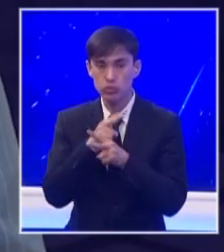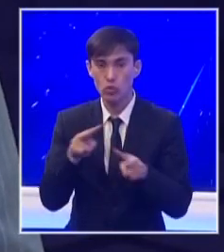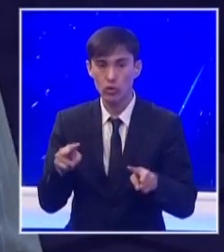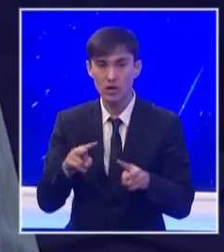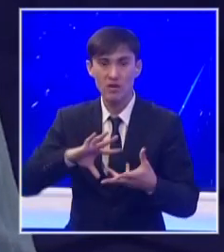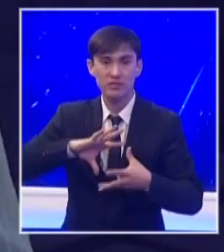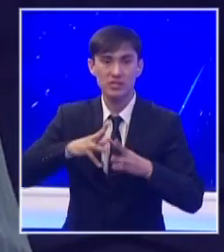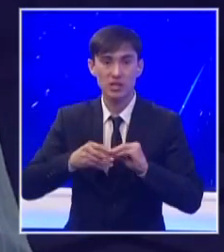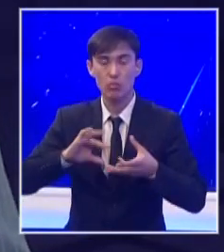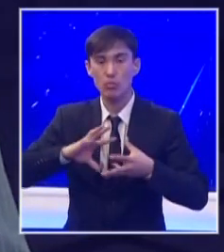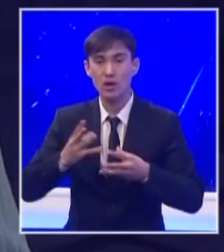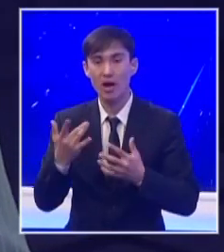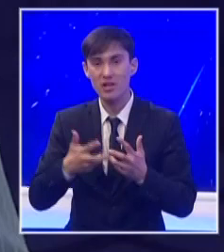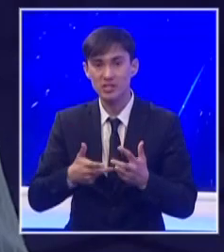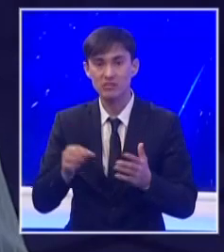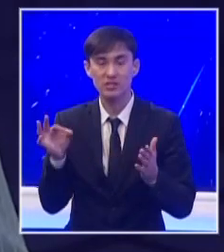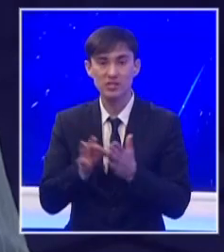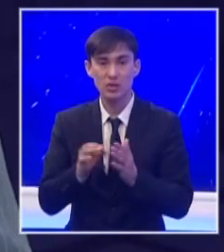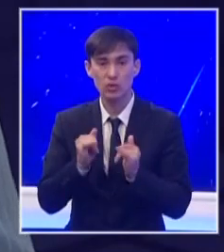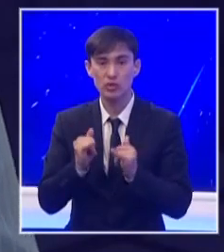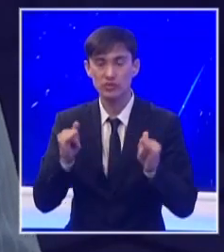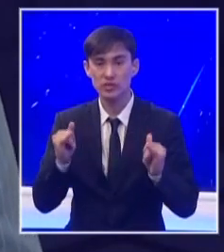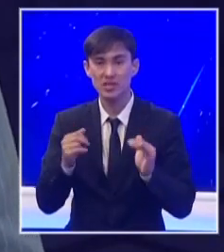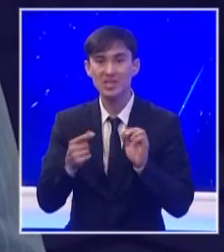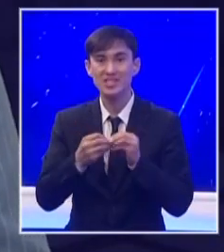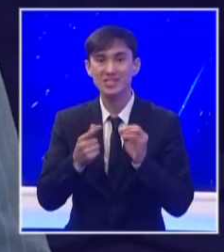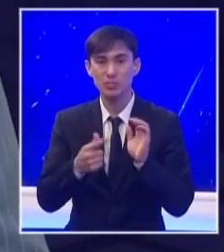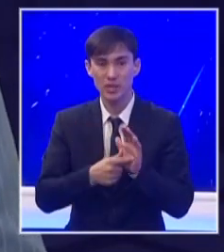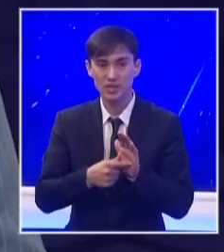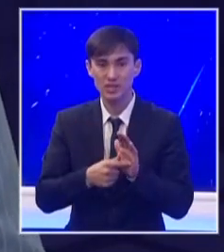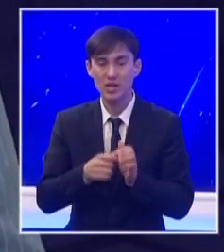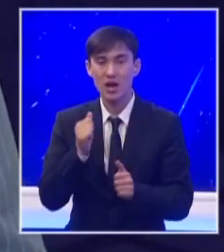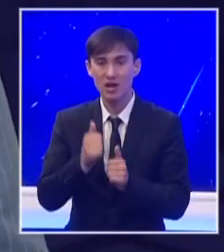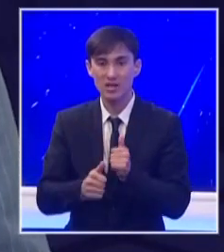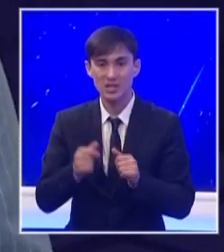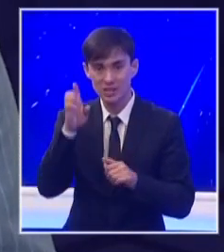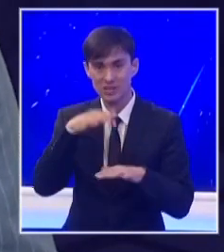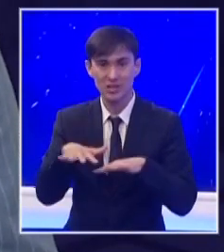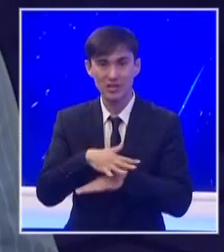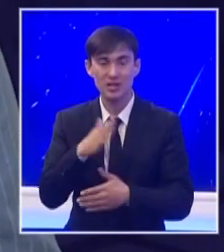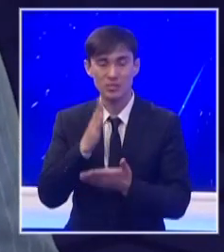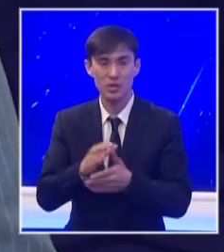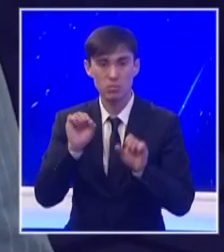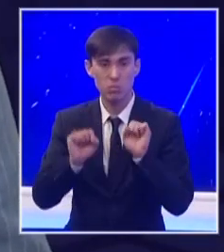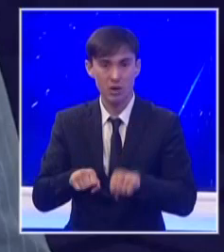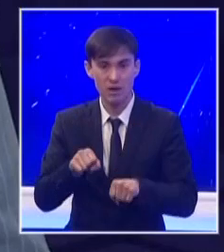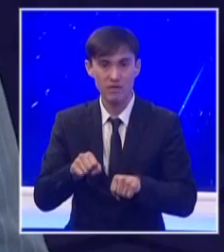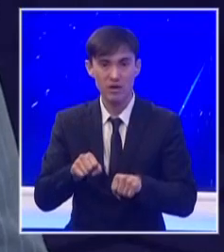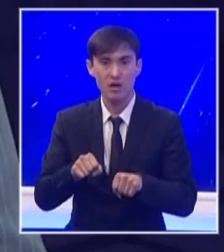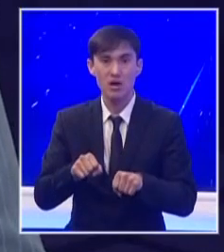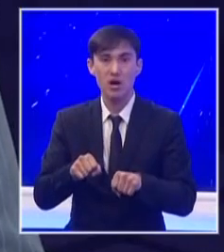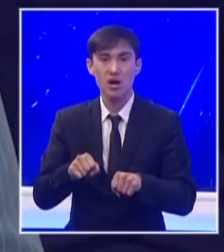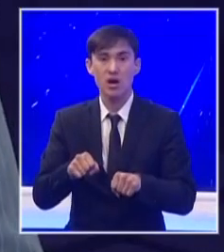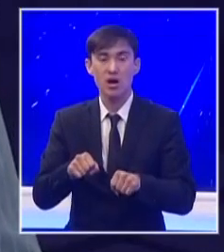целом общее количество цели устойчивого развития составляет 17, но каждая страна имеет право определять